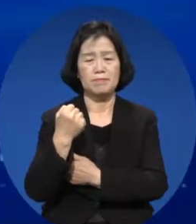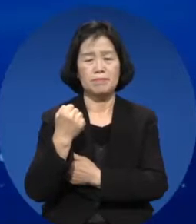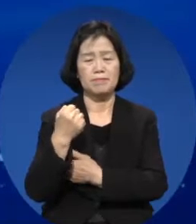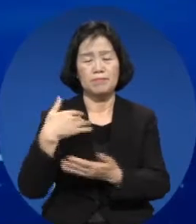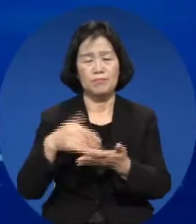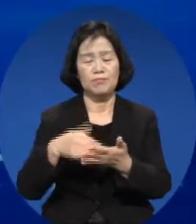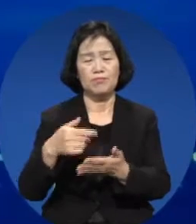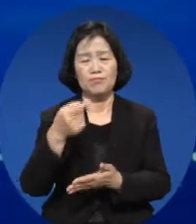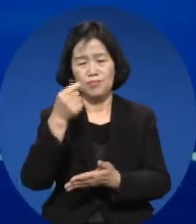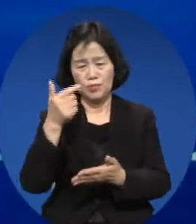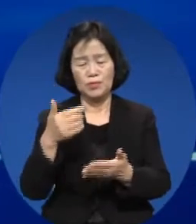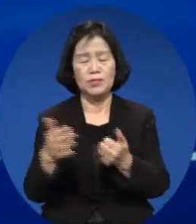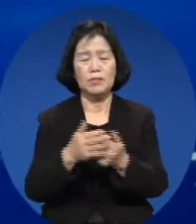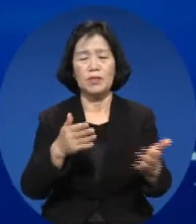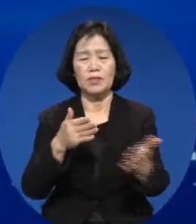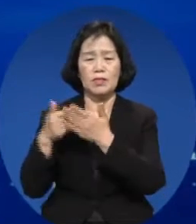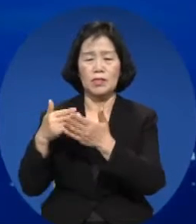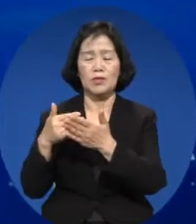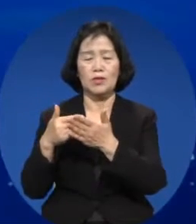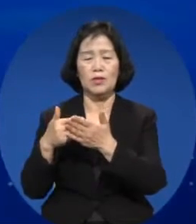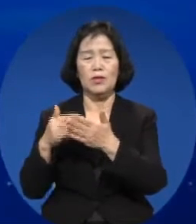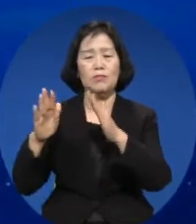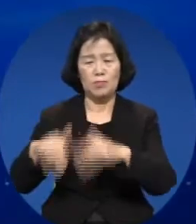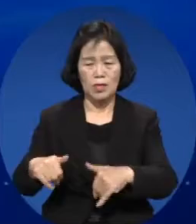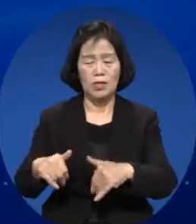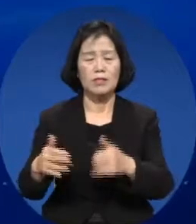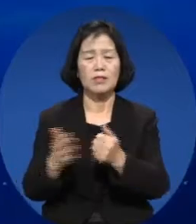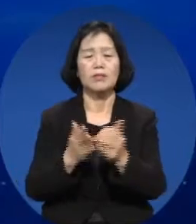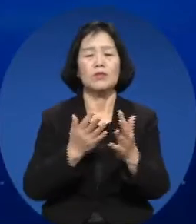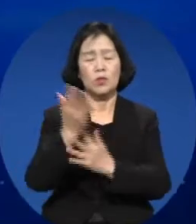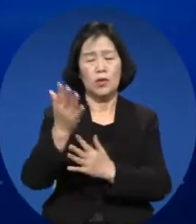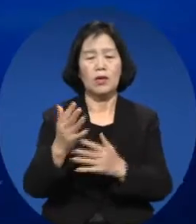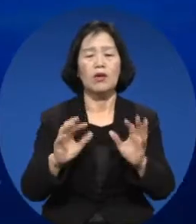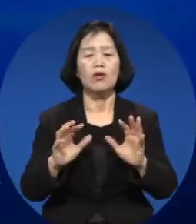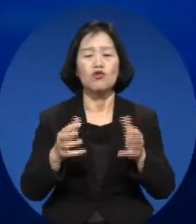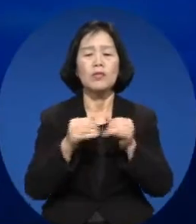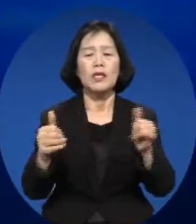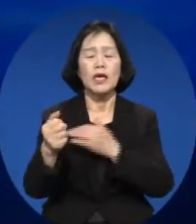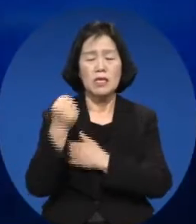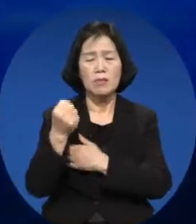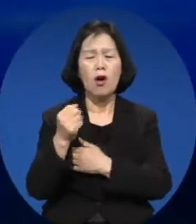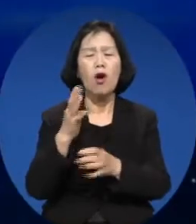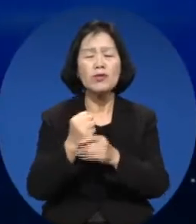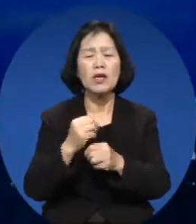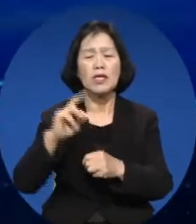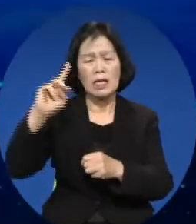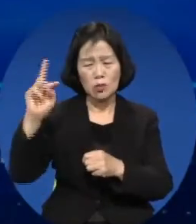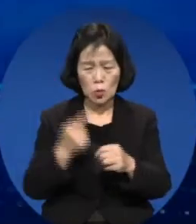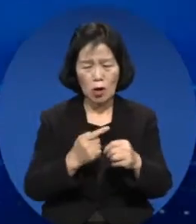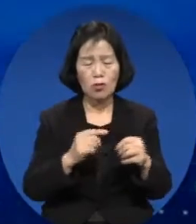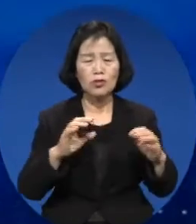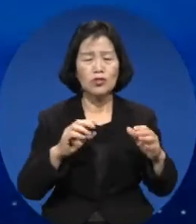야당의 비토권을 무력화하는 내용의 공수처법 개정안이 통과됐는데 국민의힘은 언젠가 이거 다시 부메랑이 돼서 민주당으로 돌아올